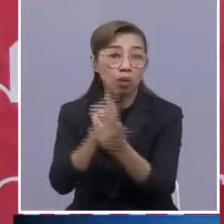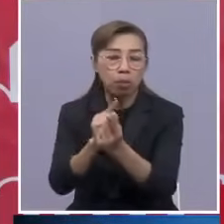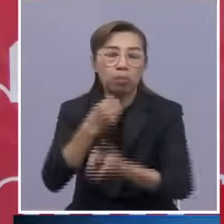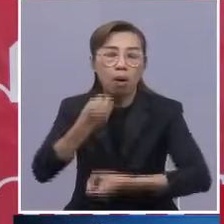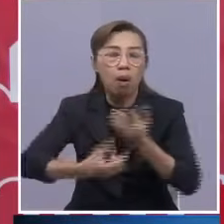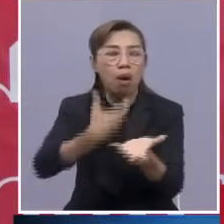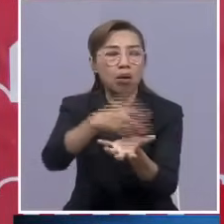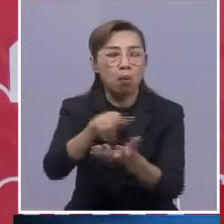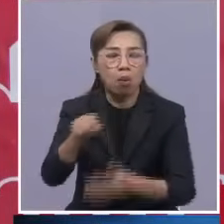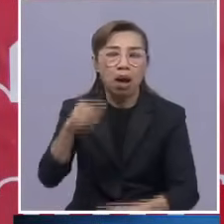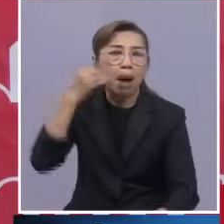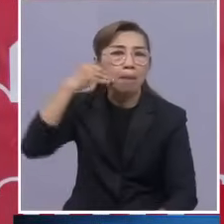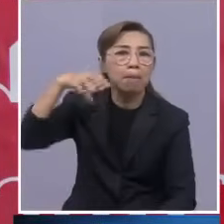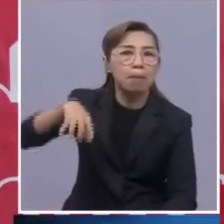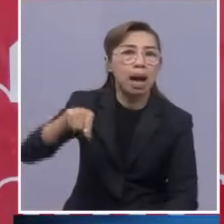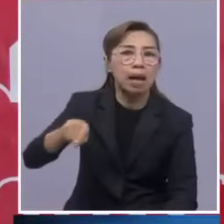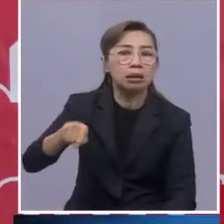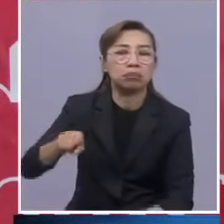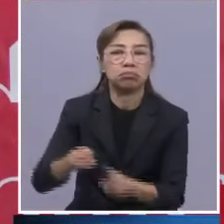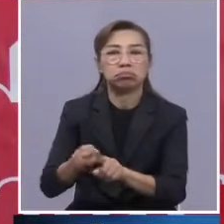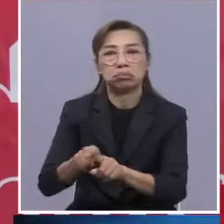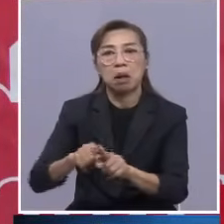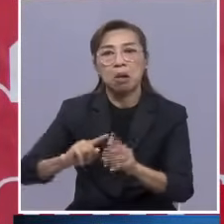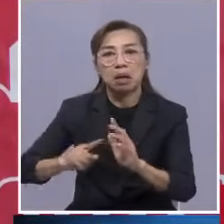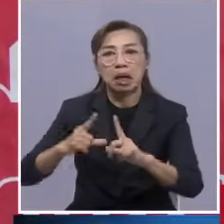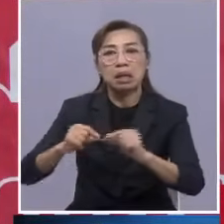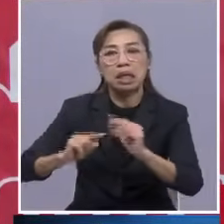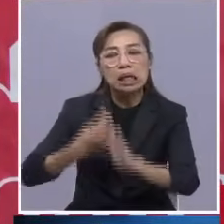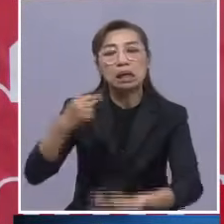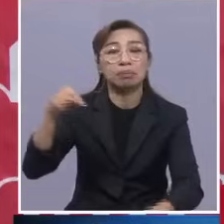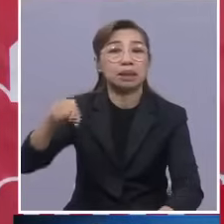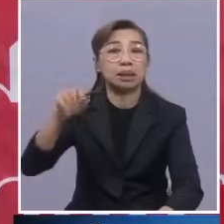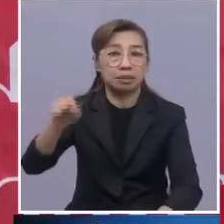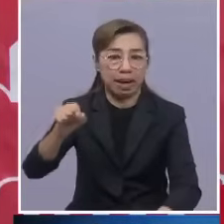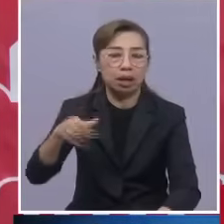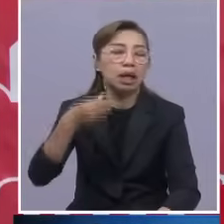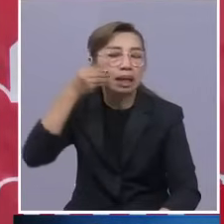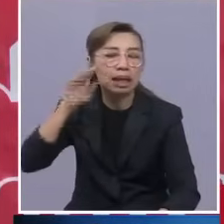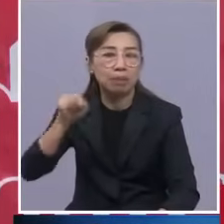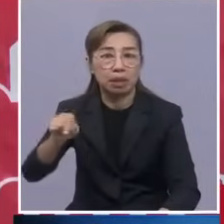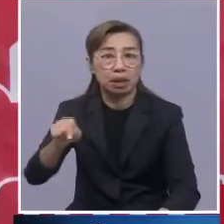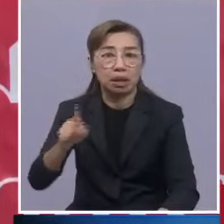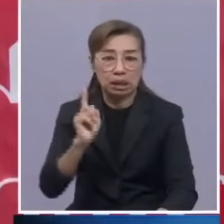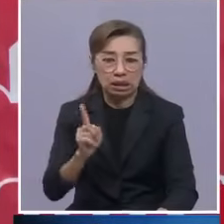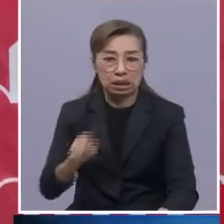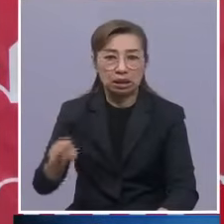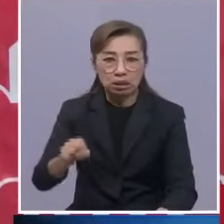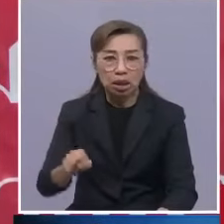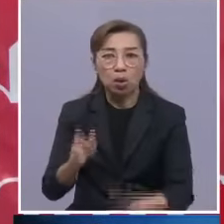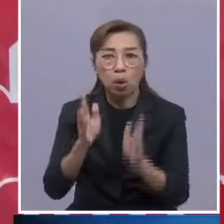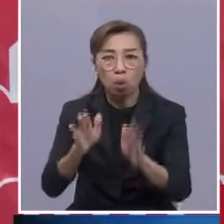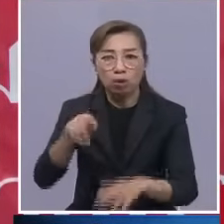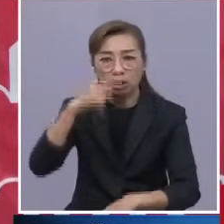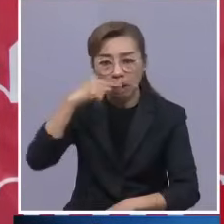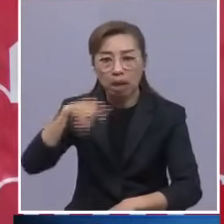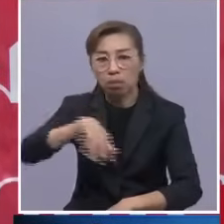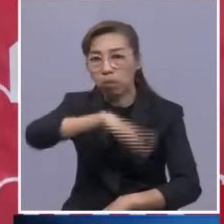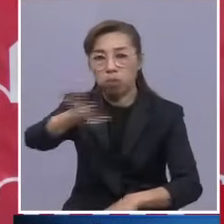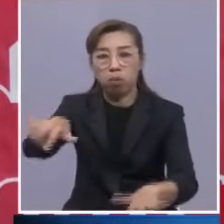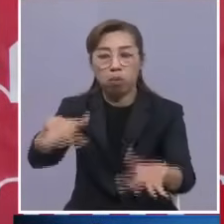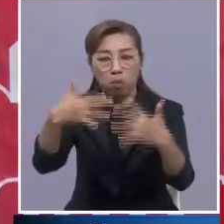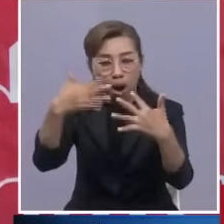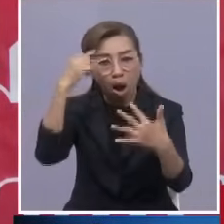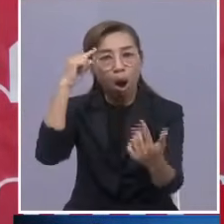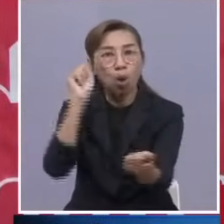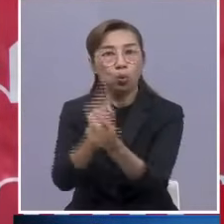าที่นี่เพราะว่าที่นี่เป็นจุดเริ่มต้นของคดีนี้แล้วก็เป็นที่ทำให้คนไทยรู้จักลุงพลและป้า